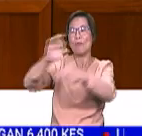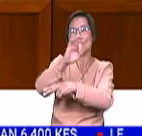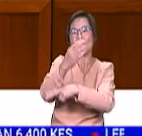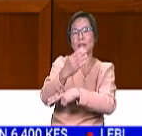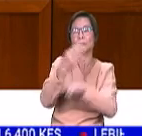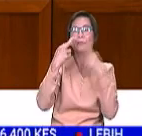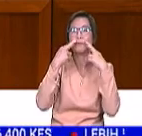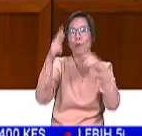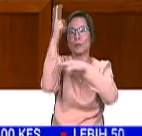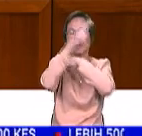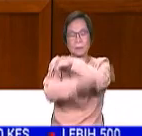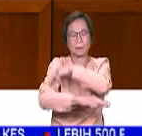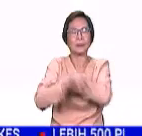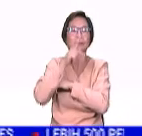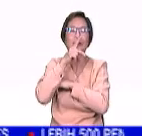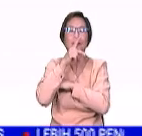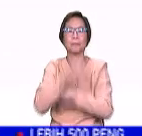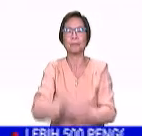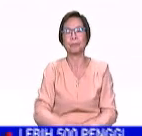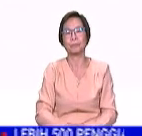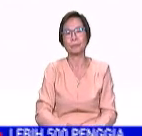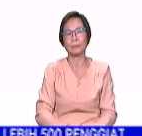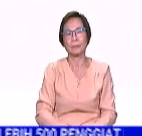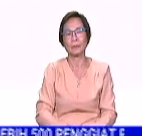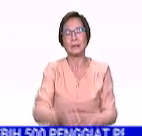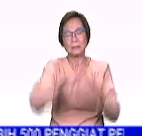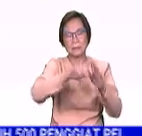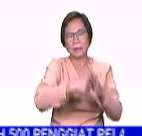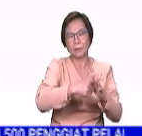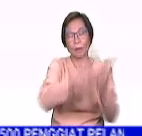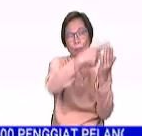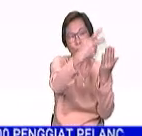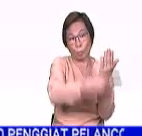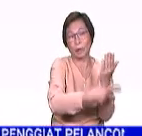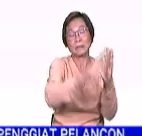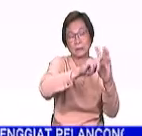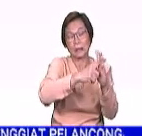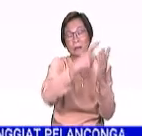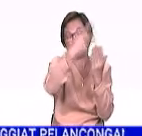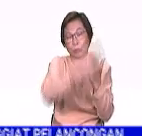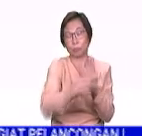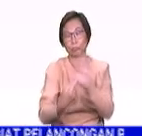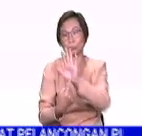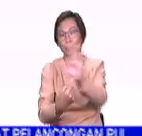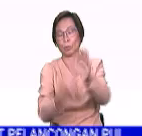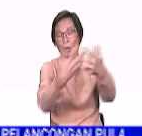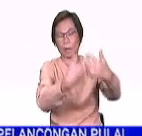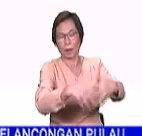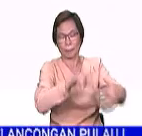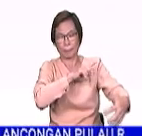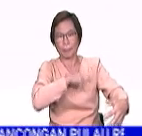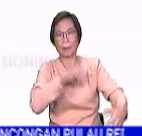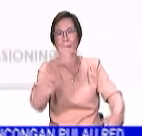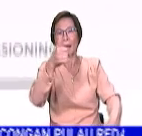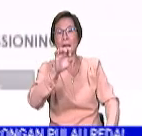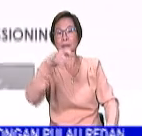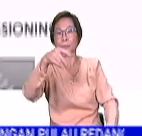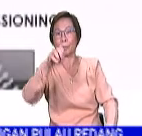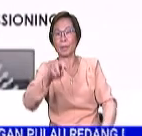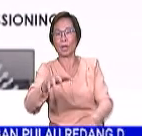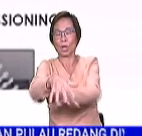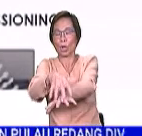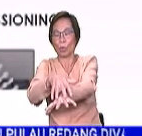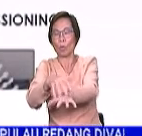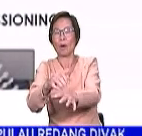Facebook Rasmi kerajaan Negeri tidak hasil pelaksanaan inisiatif ini menyaksikan kilang milik springlock